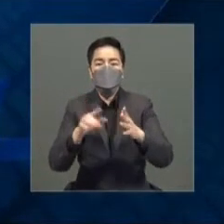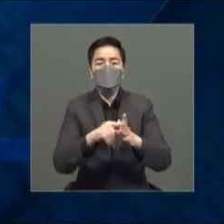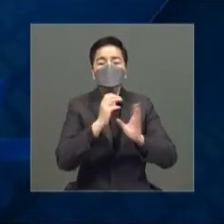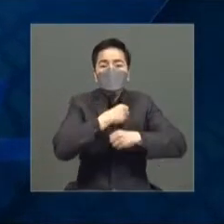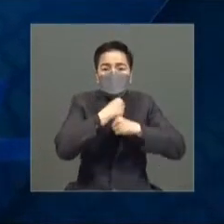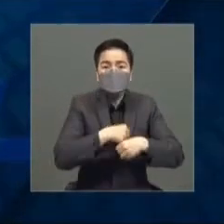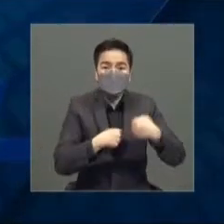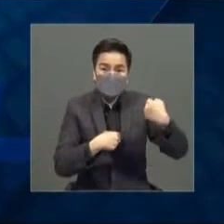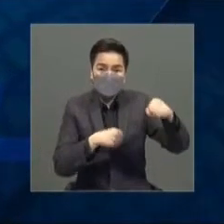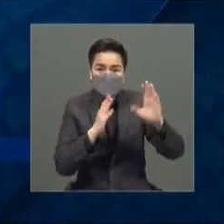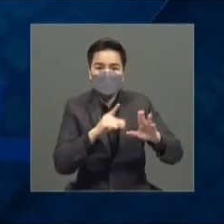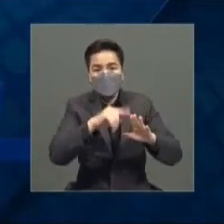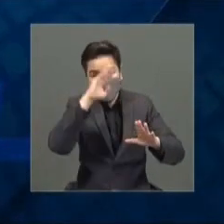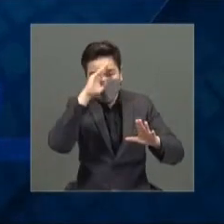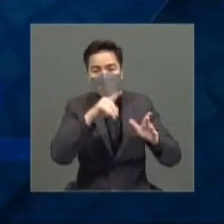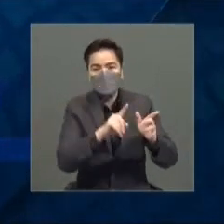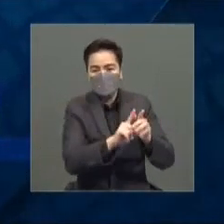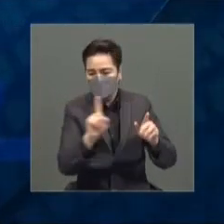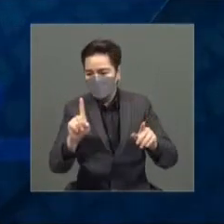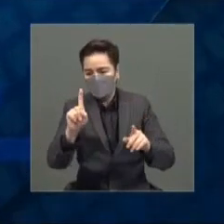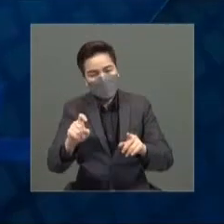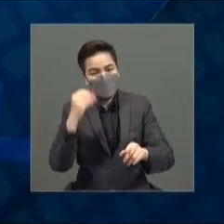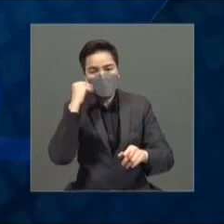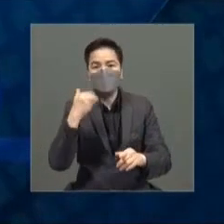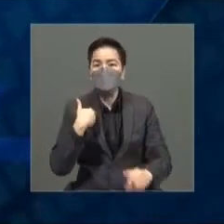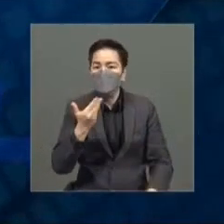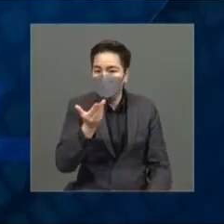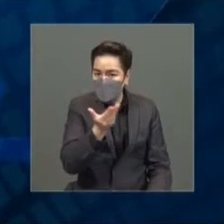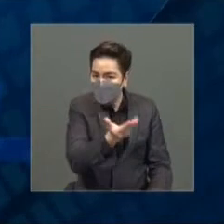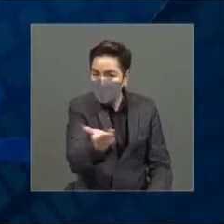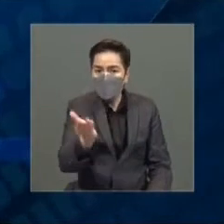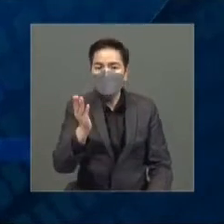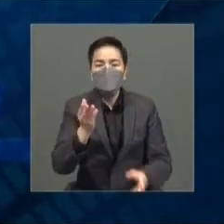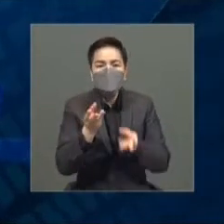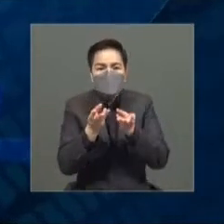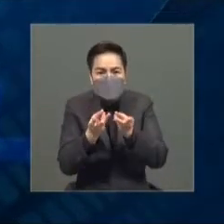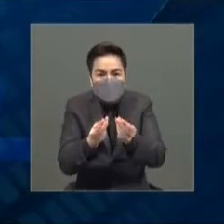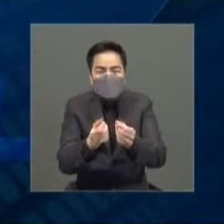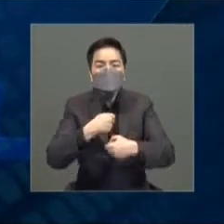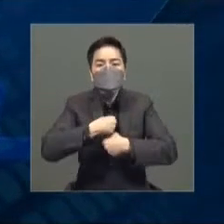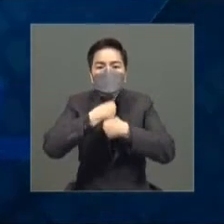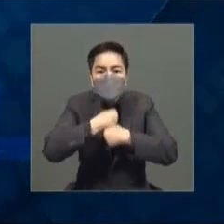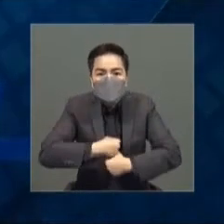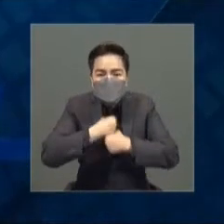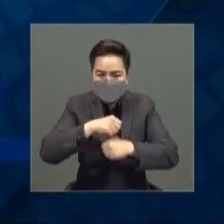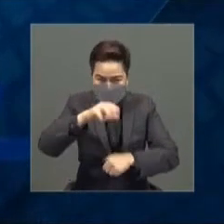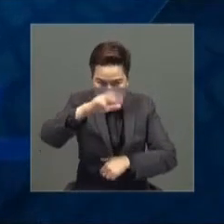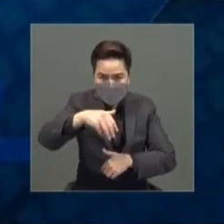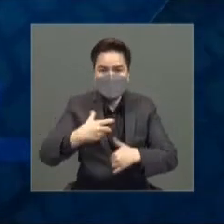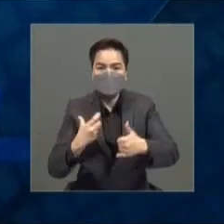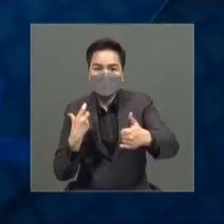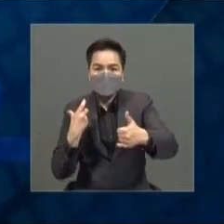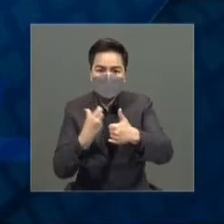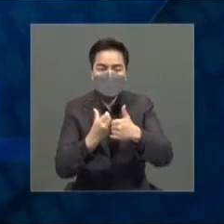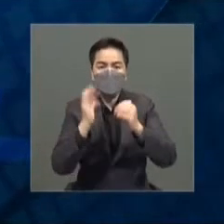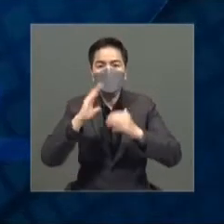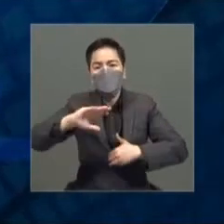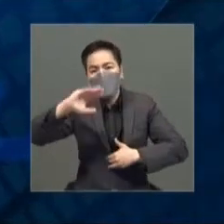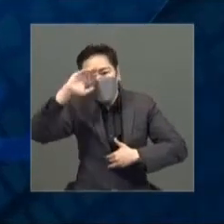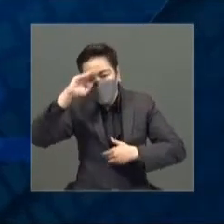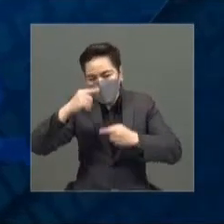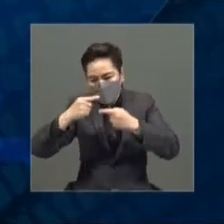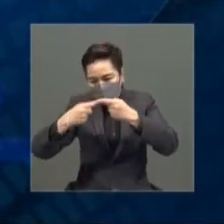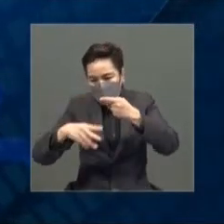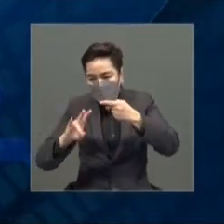ำให้ทิศทางนโยบายคือขอความร่วมมือให้เร่งระดมฉีดวัคซีนในกลุ่มผู้สูงอายุและผู้ป่วยกลุ่มโร